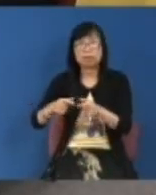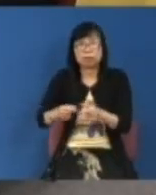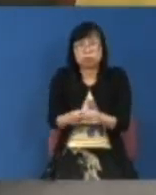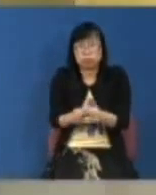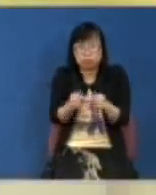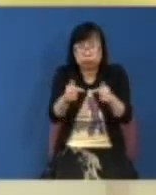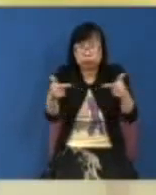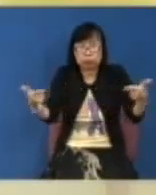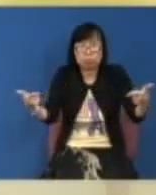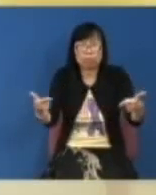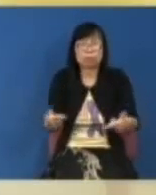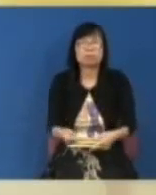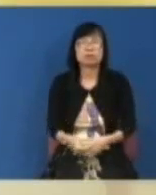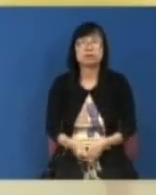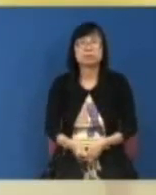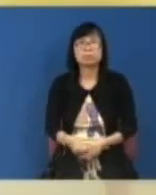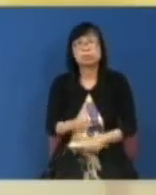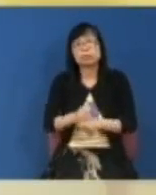咁做咗乜嘢？